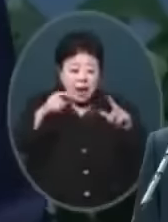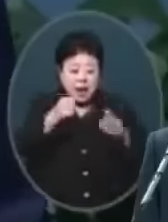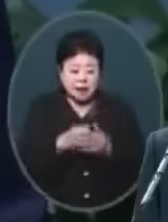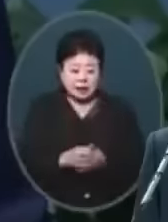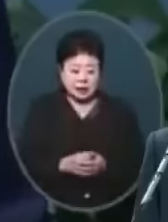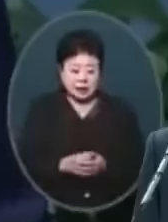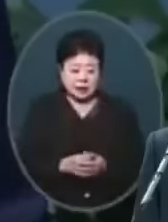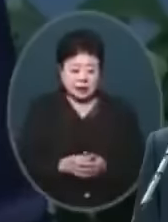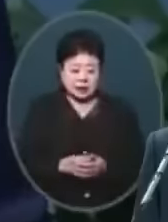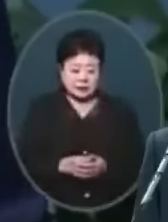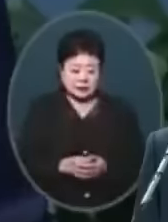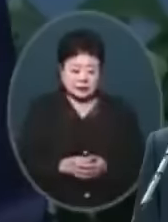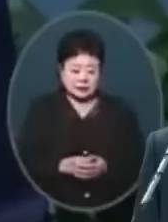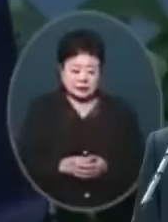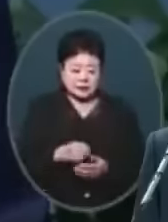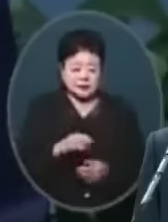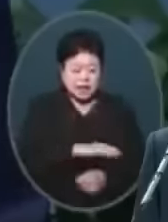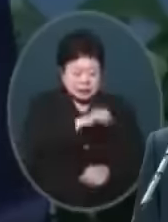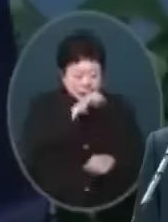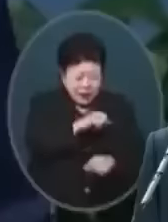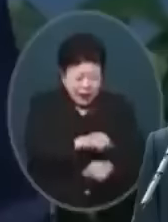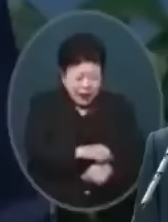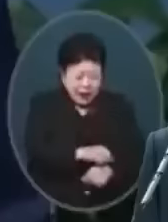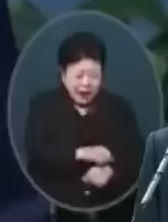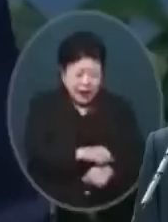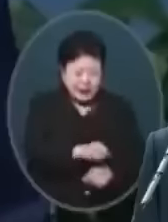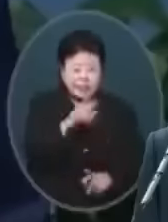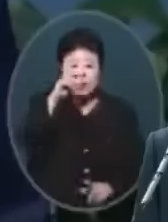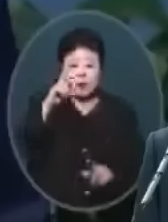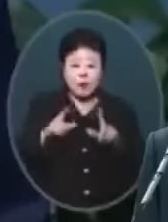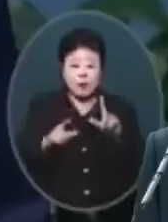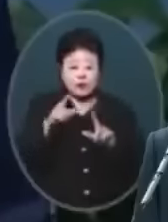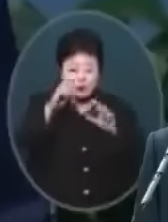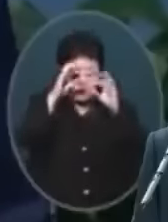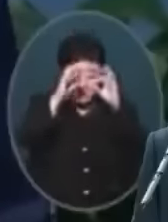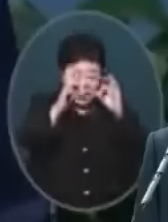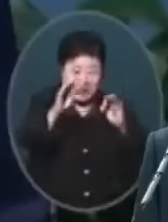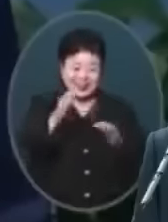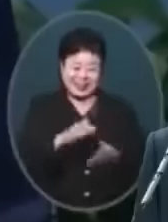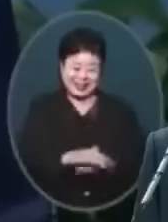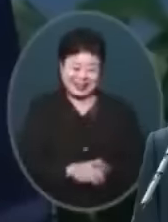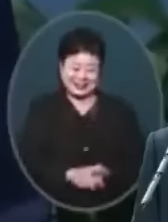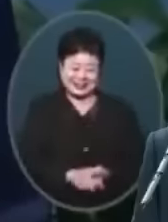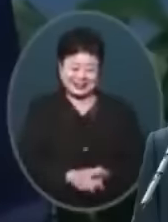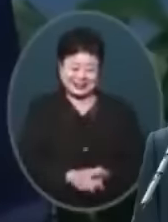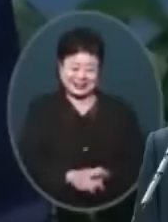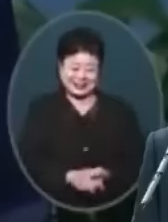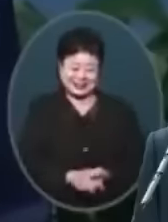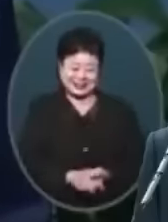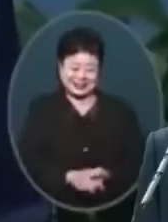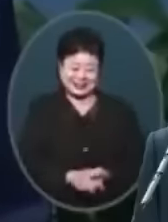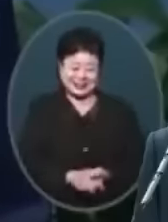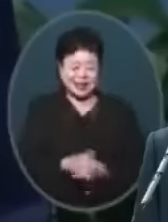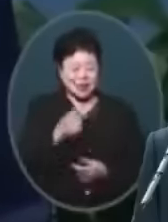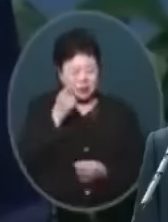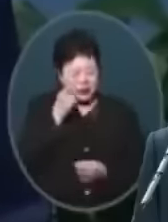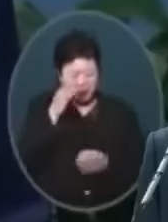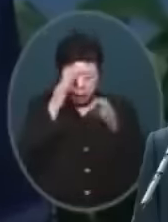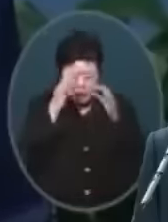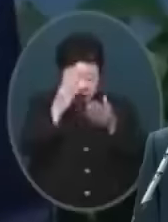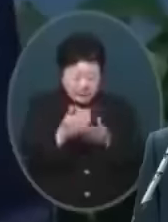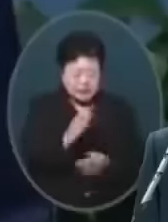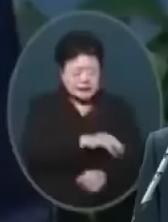것입니다. 여러분 잘하는 자화상을 보아야 되는 것입니다. 여러분이 못하는 것만 보지